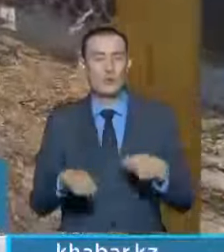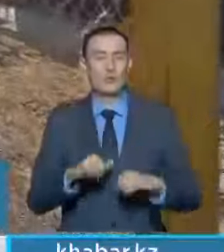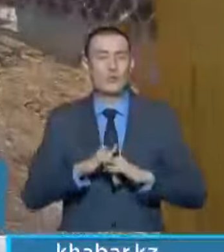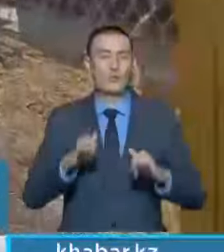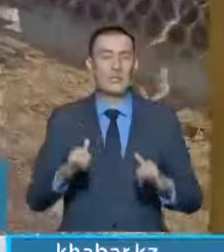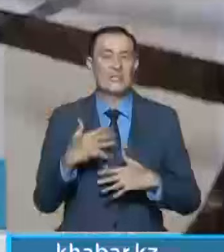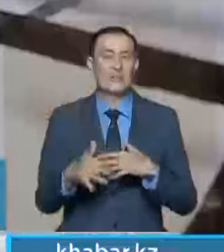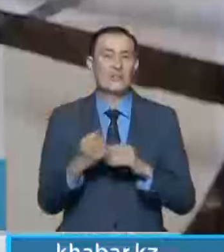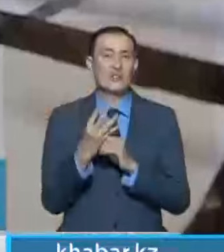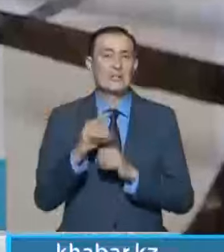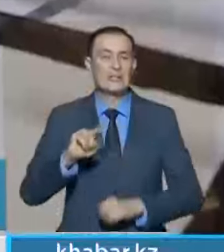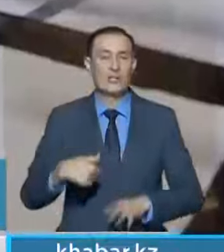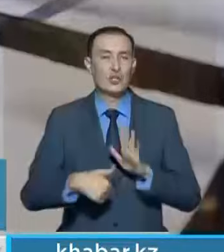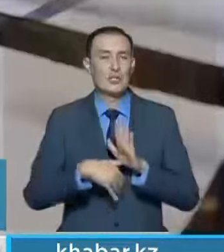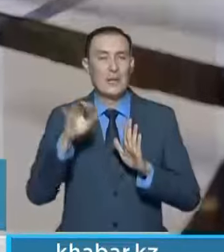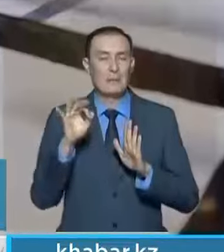увеличением в среднем на